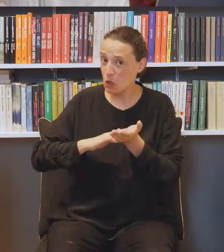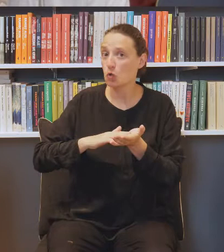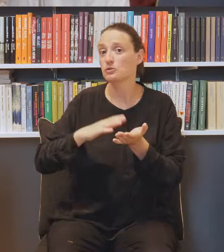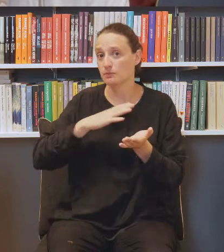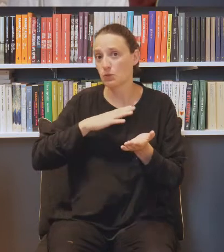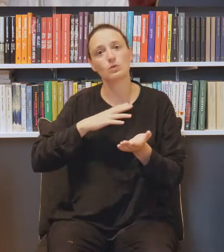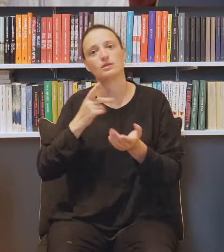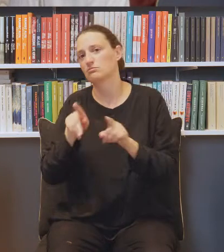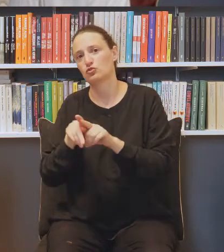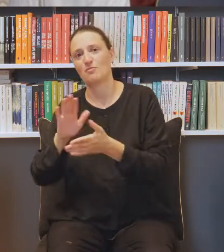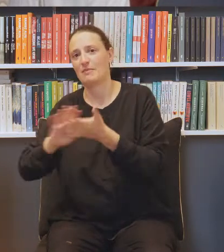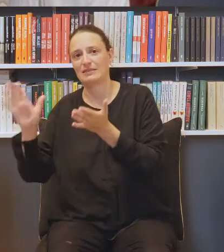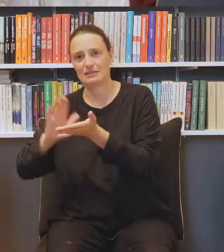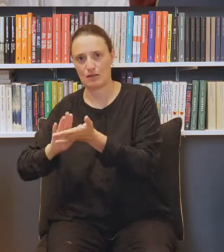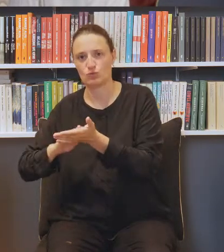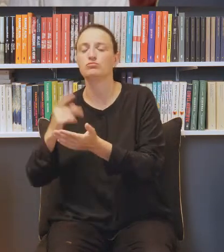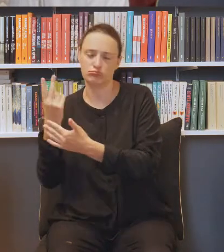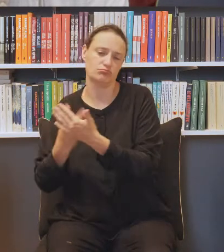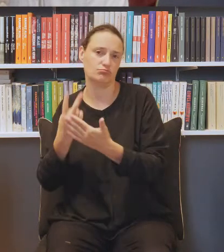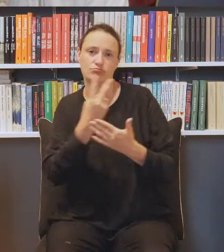nienagradzane. Jadąc tutaj,